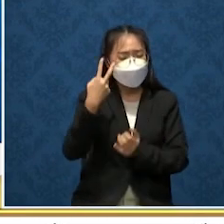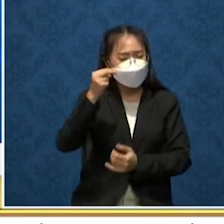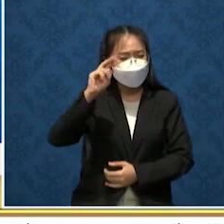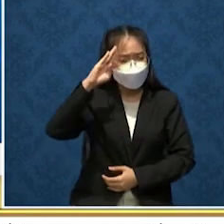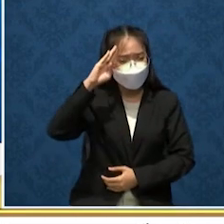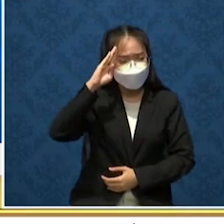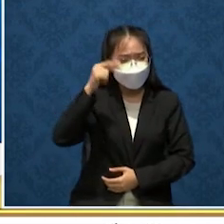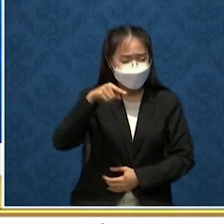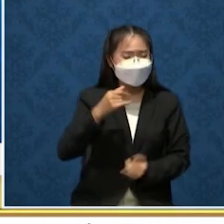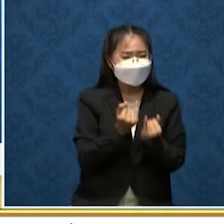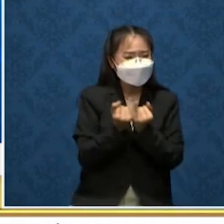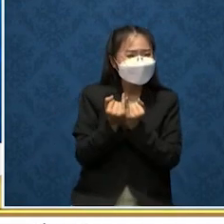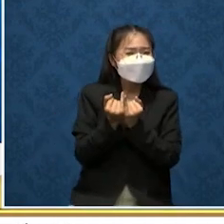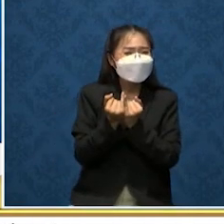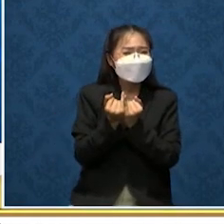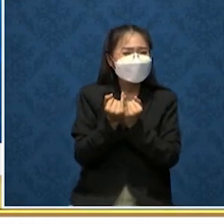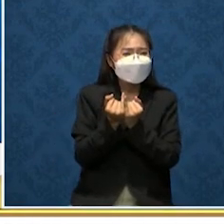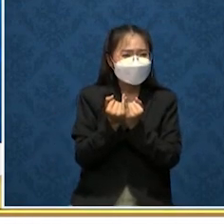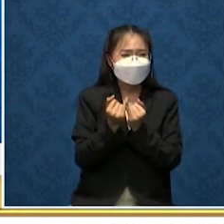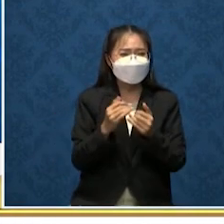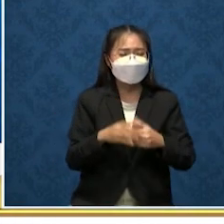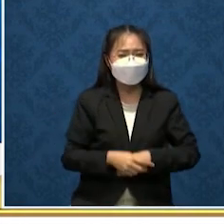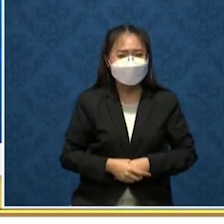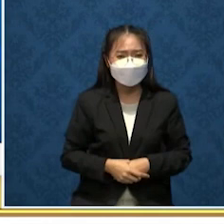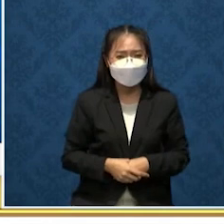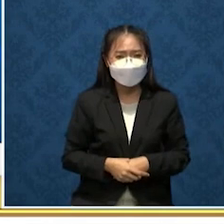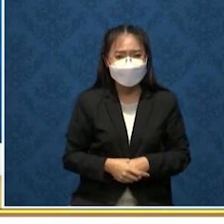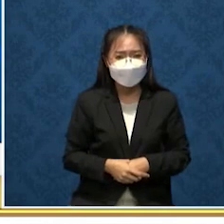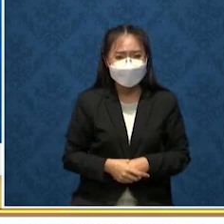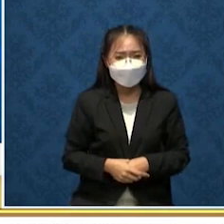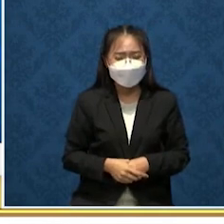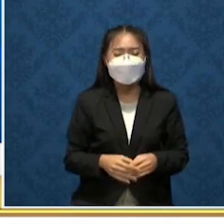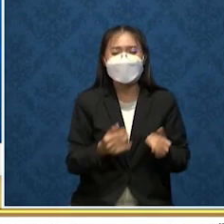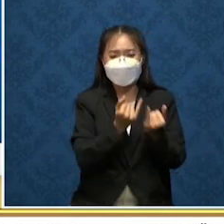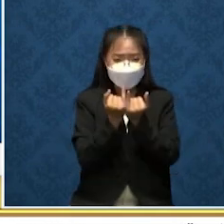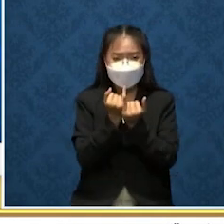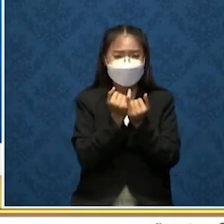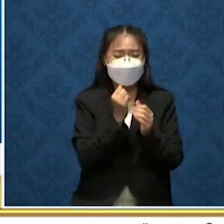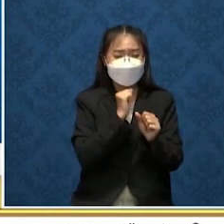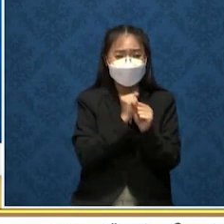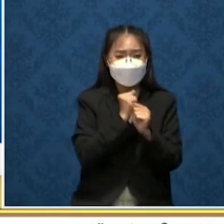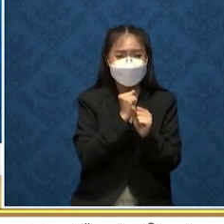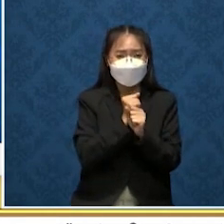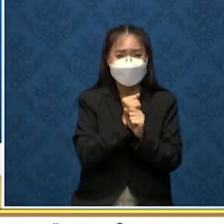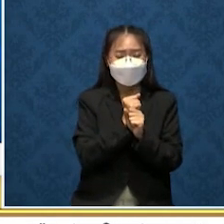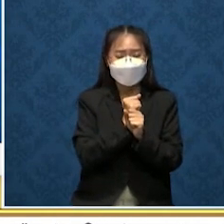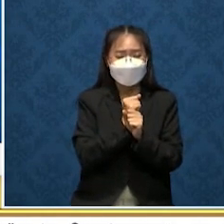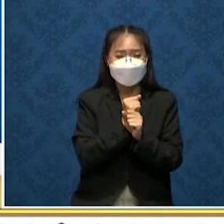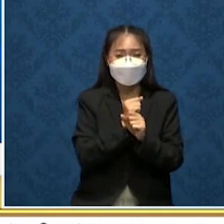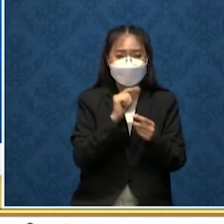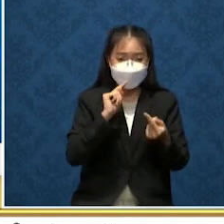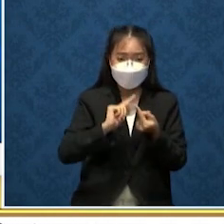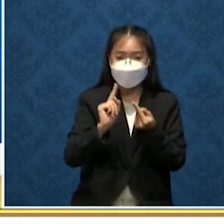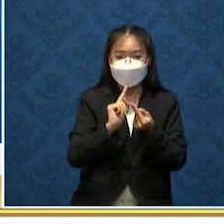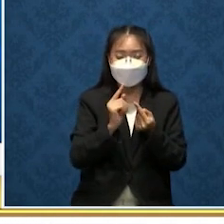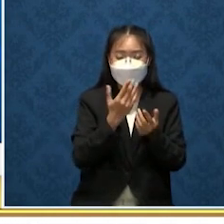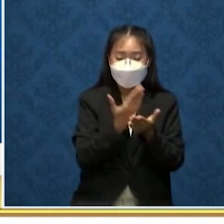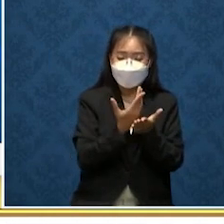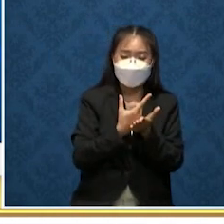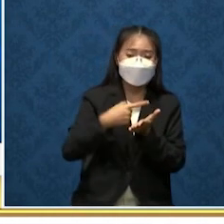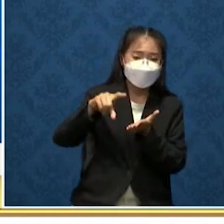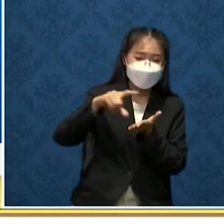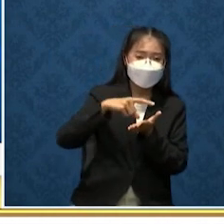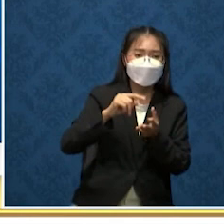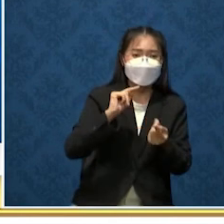ว่าเป็นคนสนิทของนายสันติพร้อมพัฒน์หรือเปล่าที่เป็นคนประสานงานนะครับในการเดินบัญชีเกี่ยวกับ